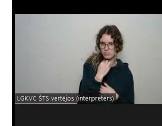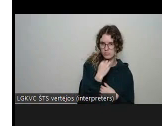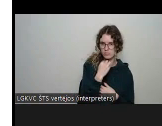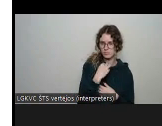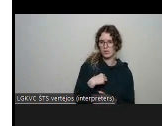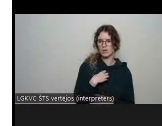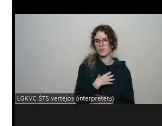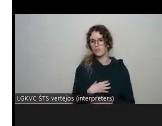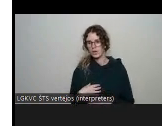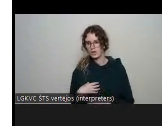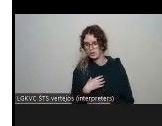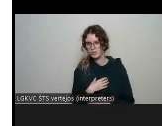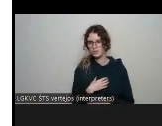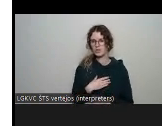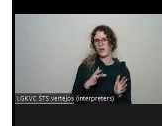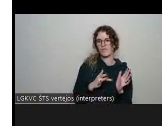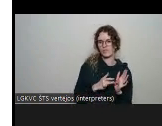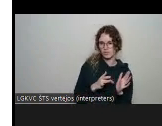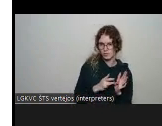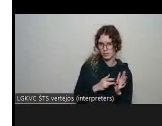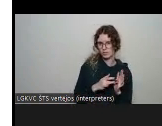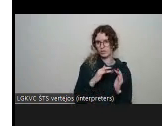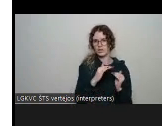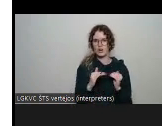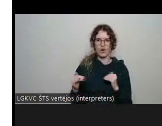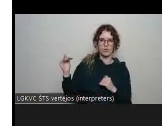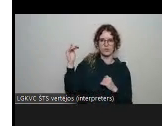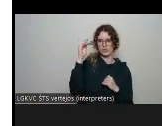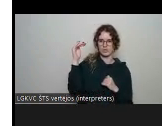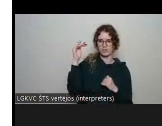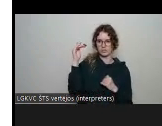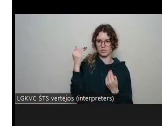pagrindinio, vidurinio ir aukštesnio